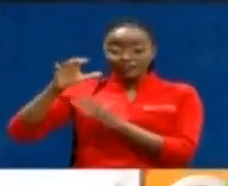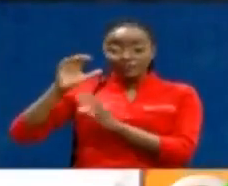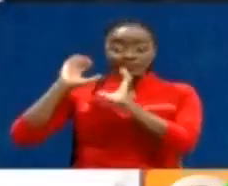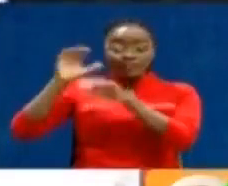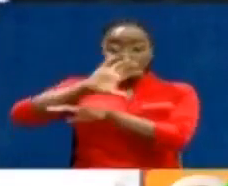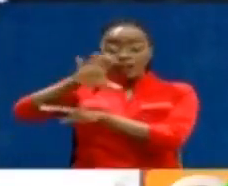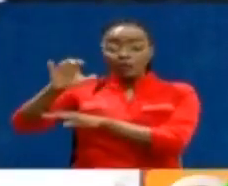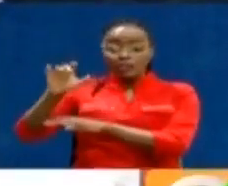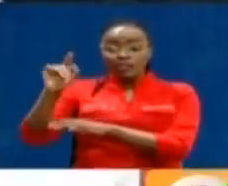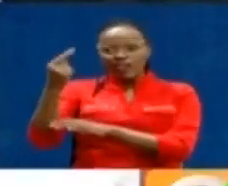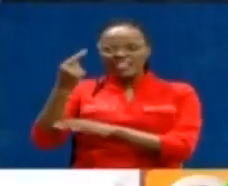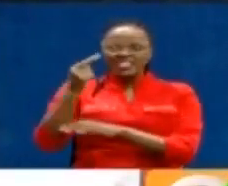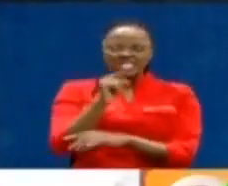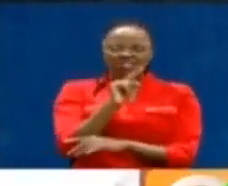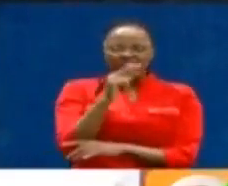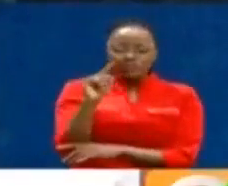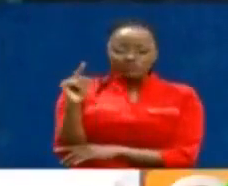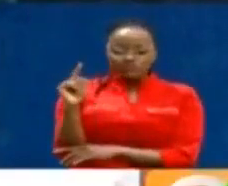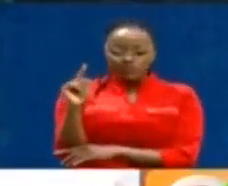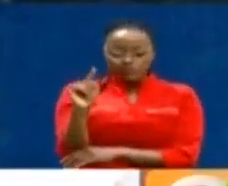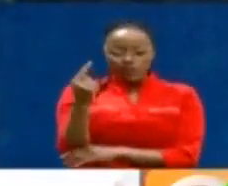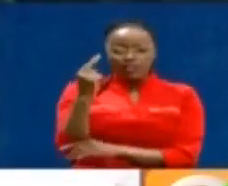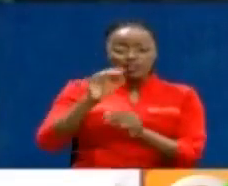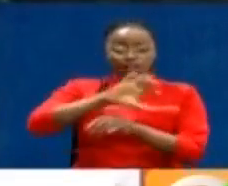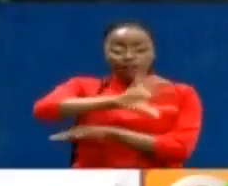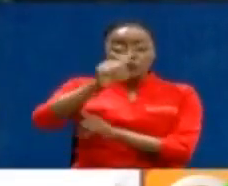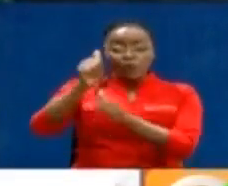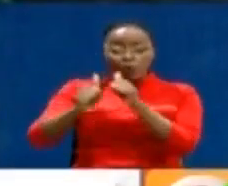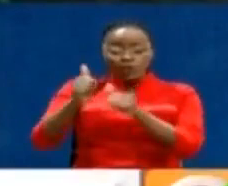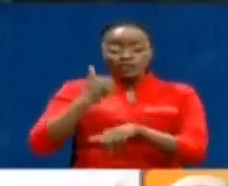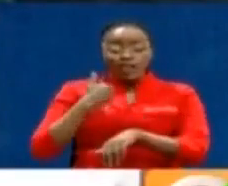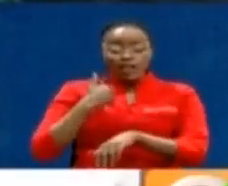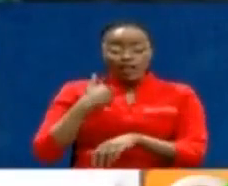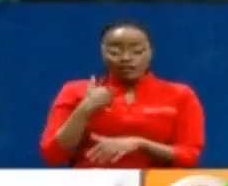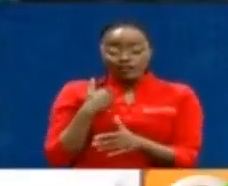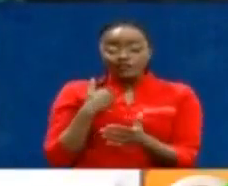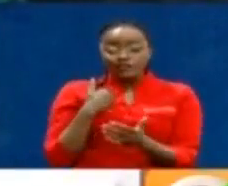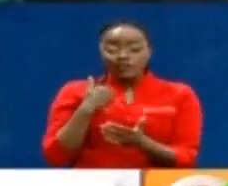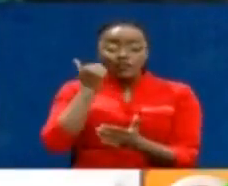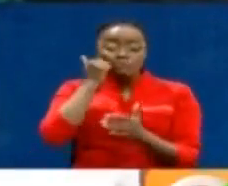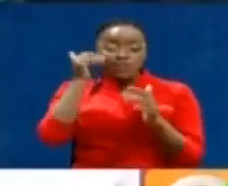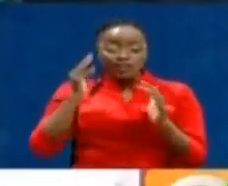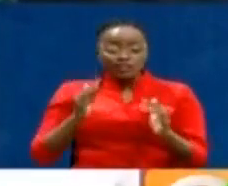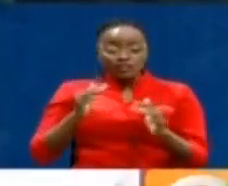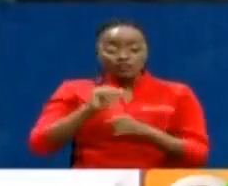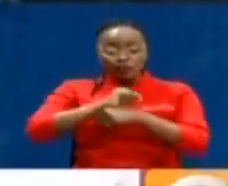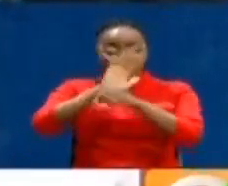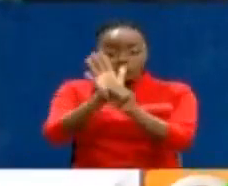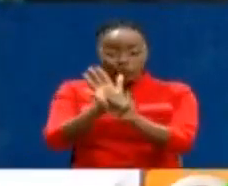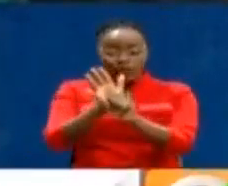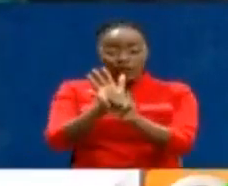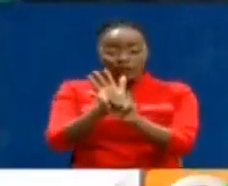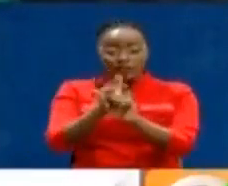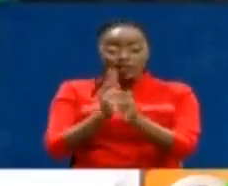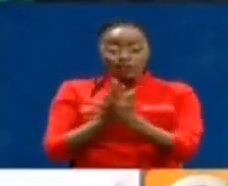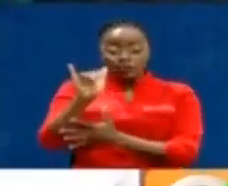ya kwanza ama kati ya zile kaunti za kwanza ambayo ilipata visa vya COVID.